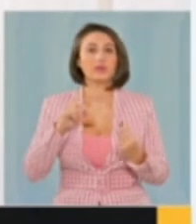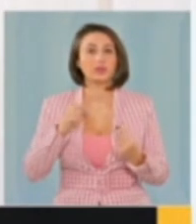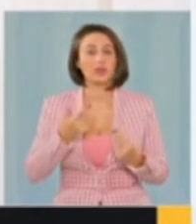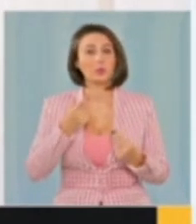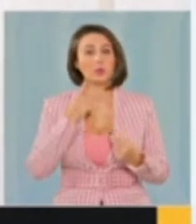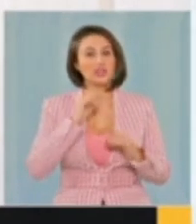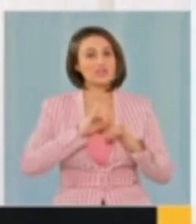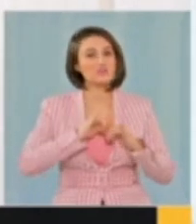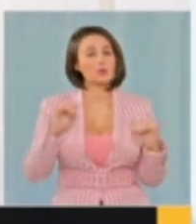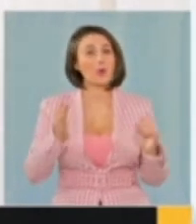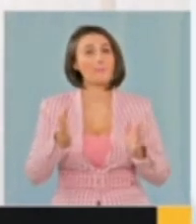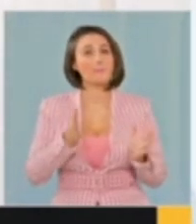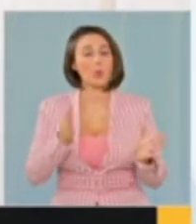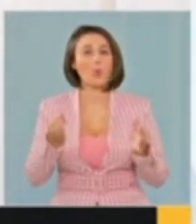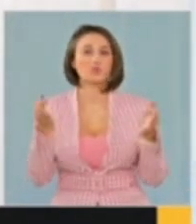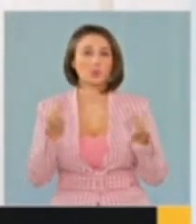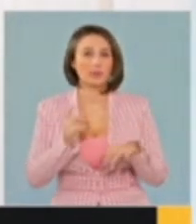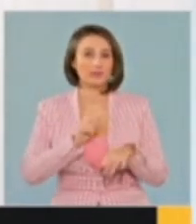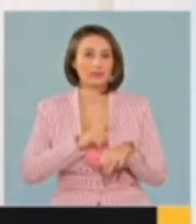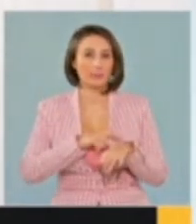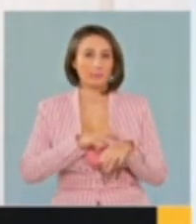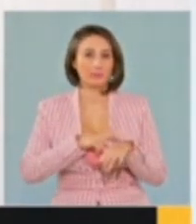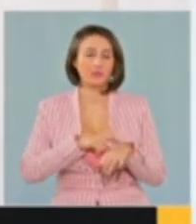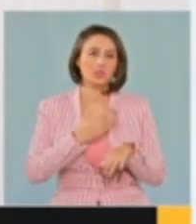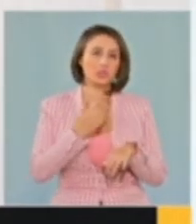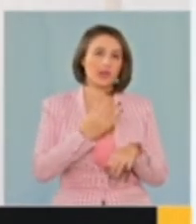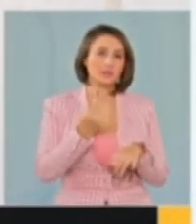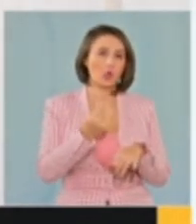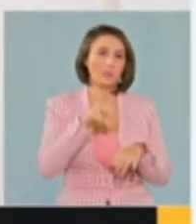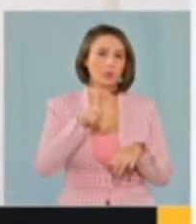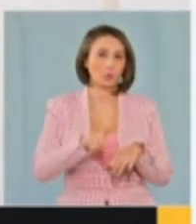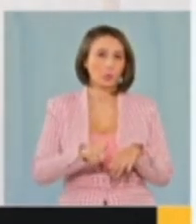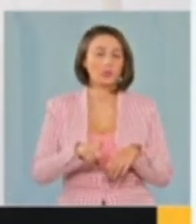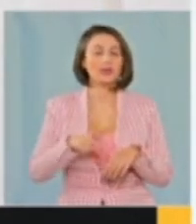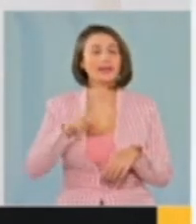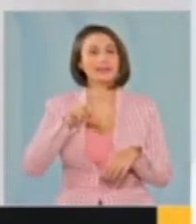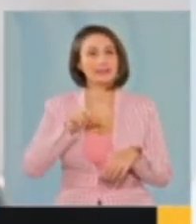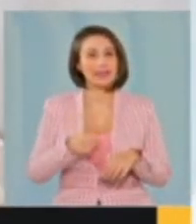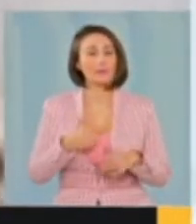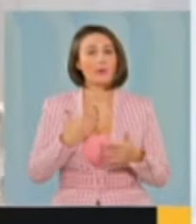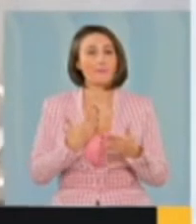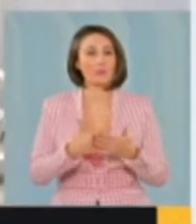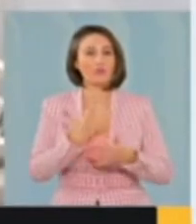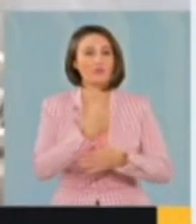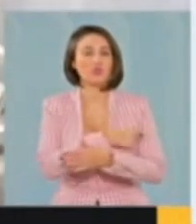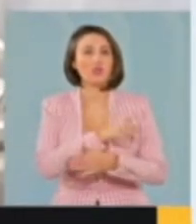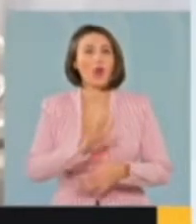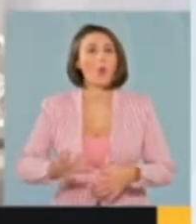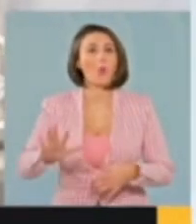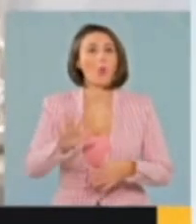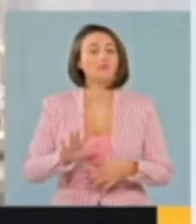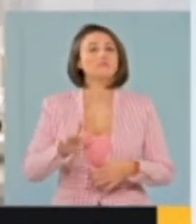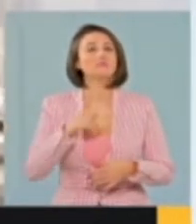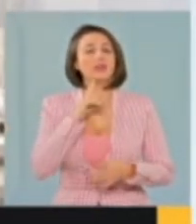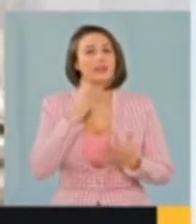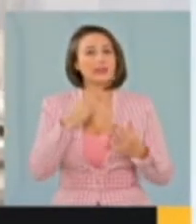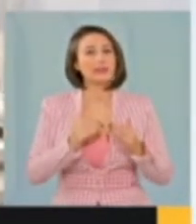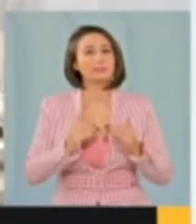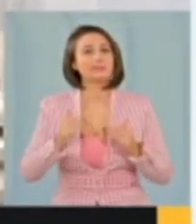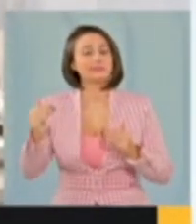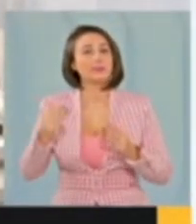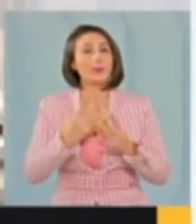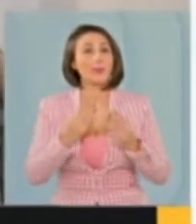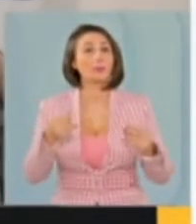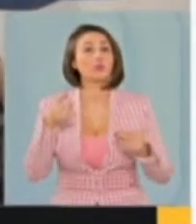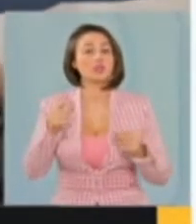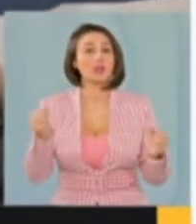se desfășoare într-o perioadă scurtă de timp. 6-8 luni de zile e nevoie pentru imunizarea colectivă. Cu cât întindem mai